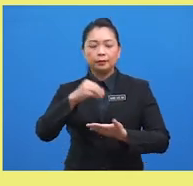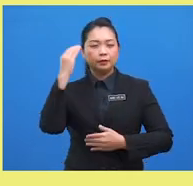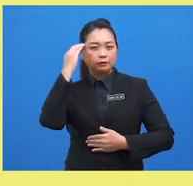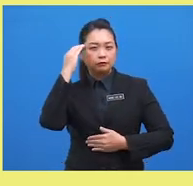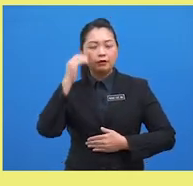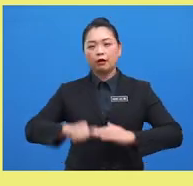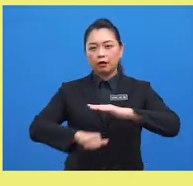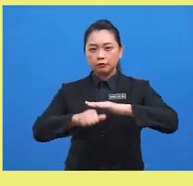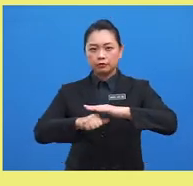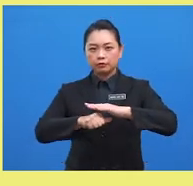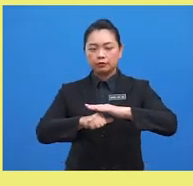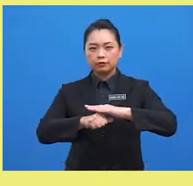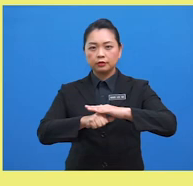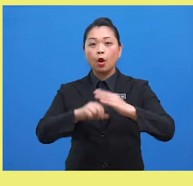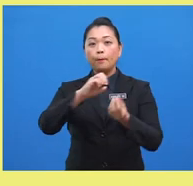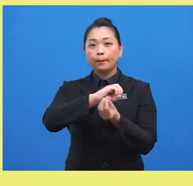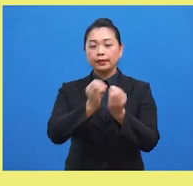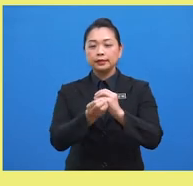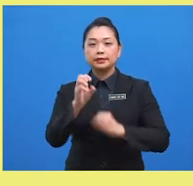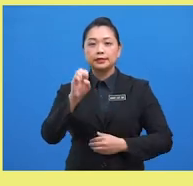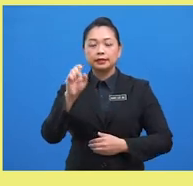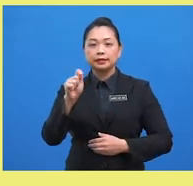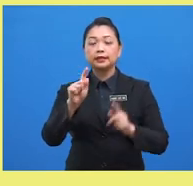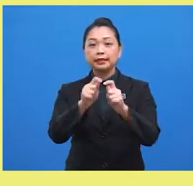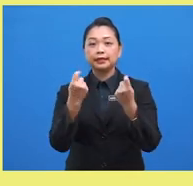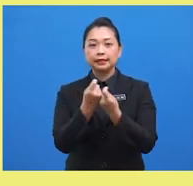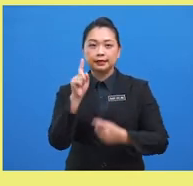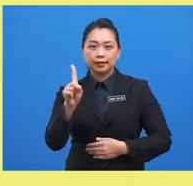asas topik operasi set di tingkatan 1.